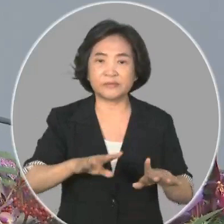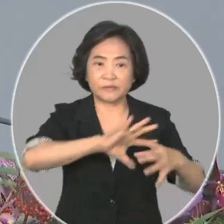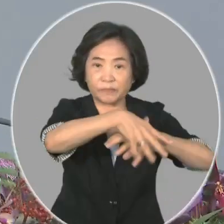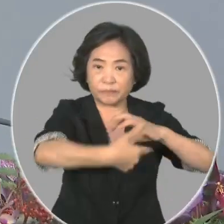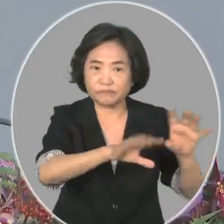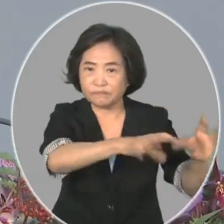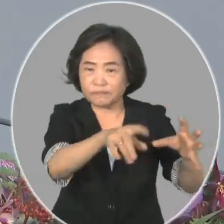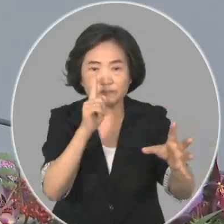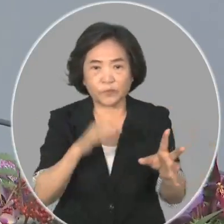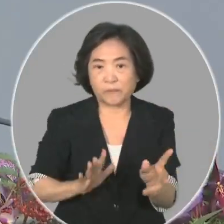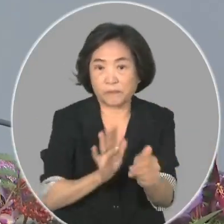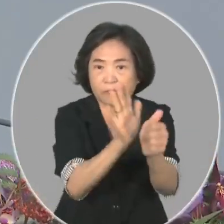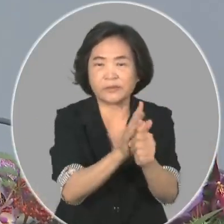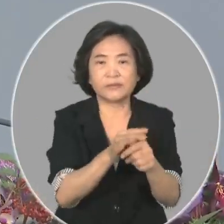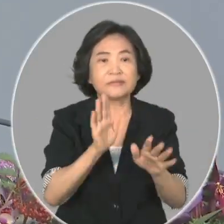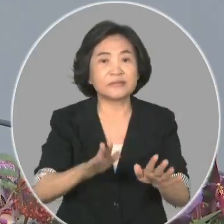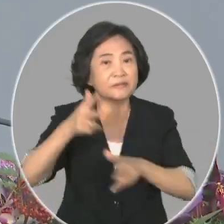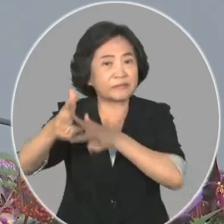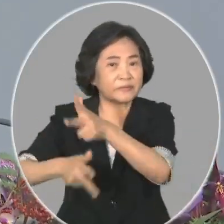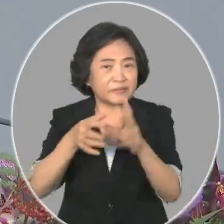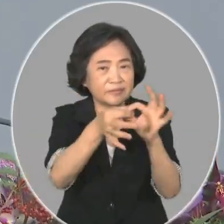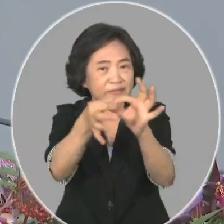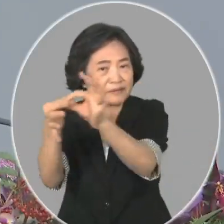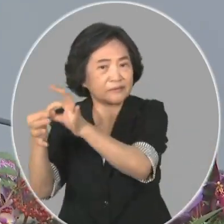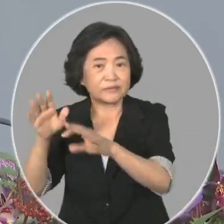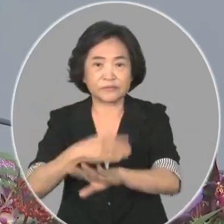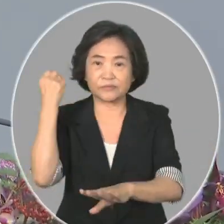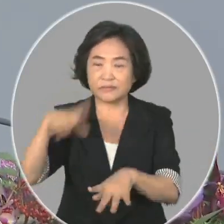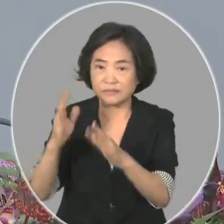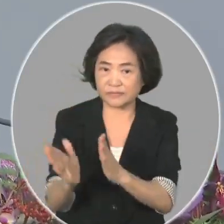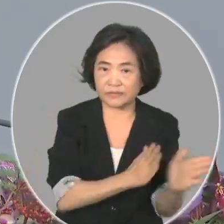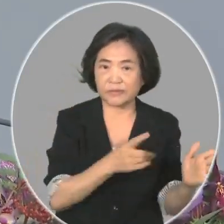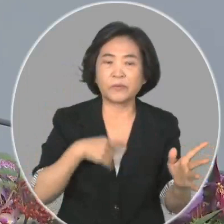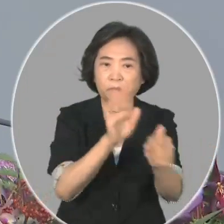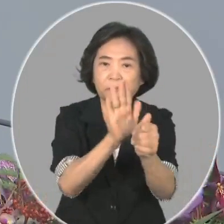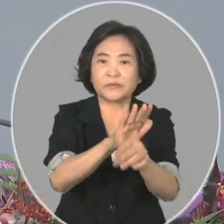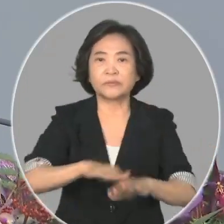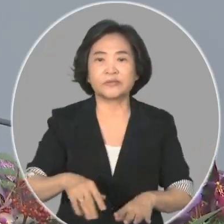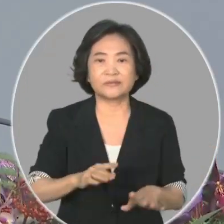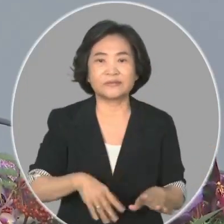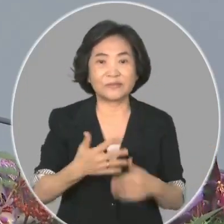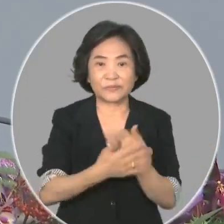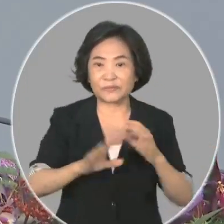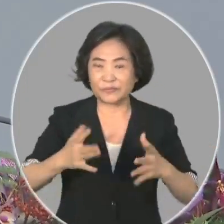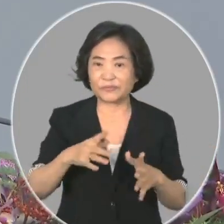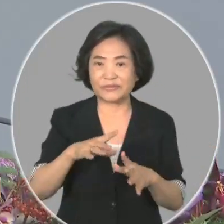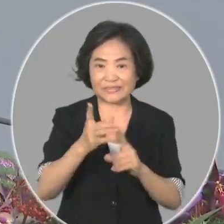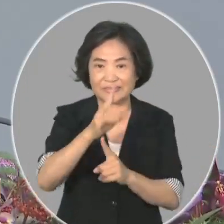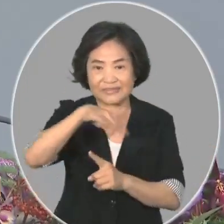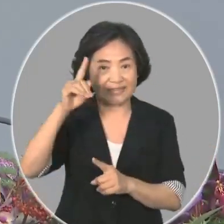在半导体供应链重整上进行最佳的配置，让护国神山的全球地